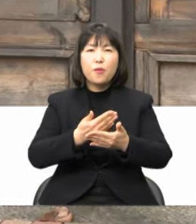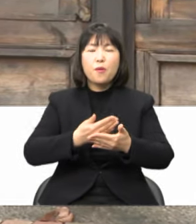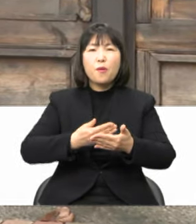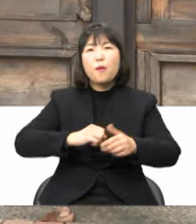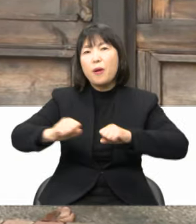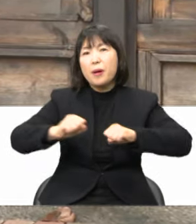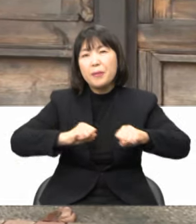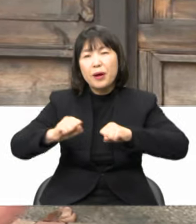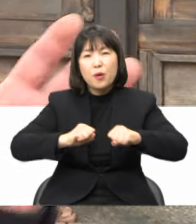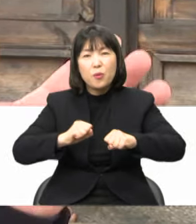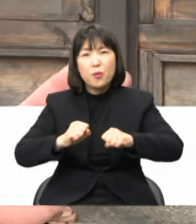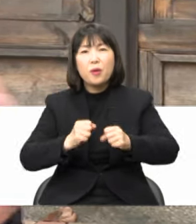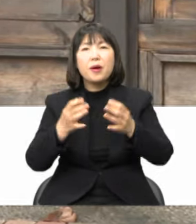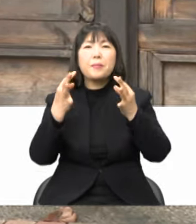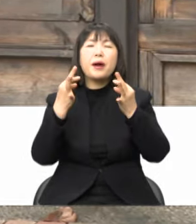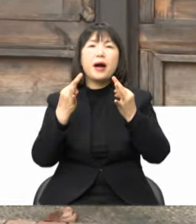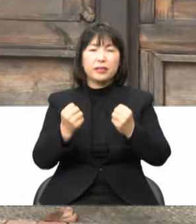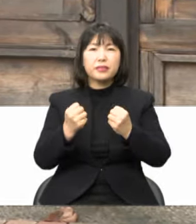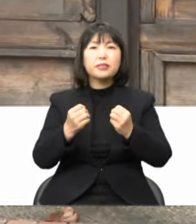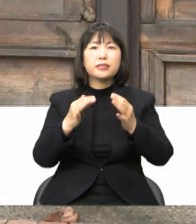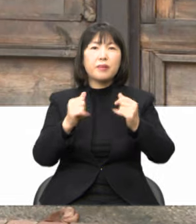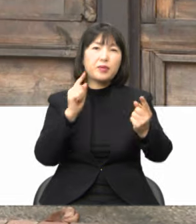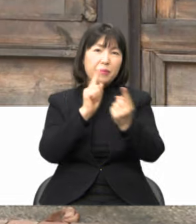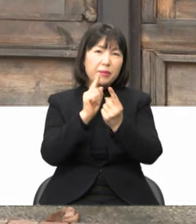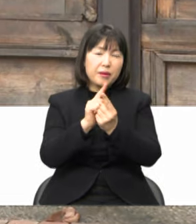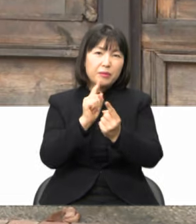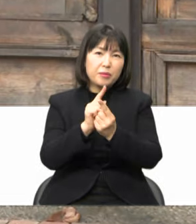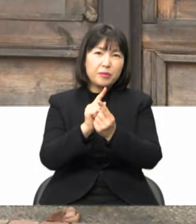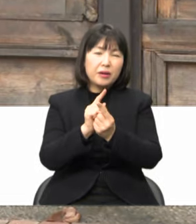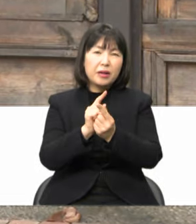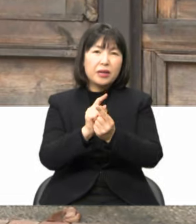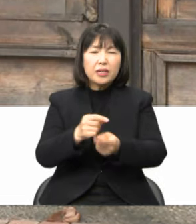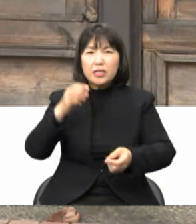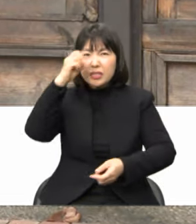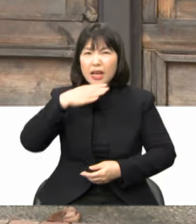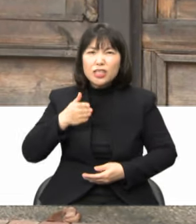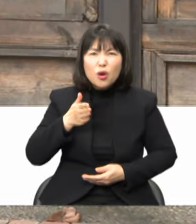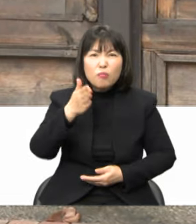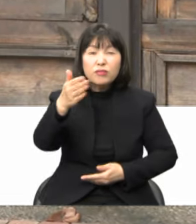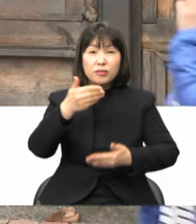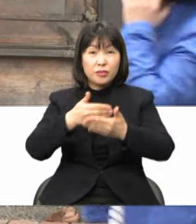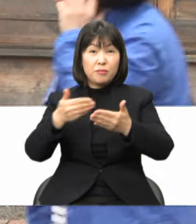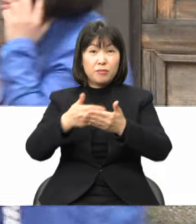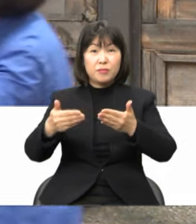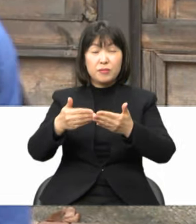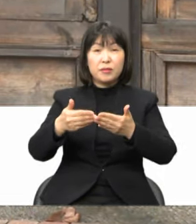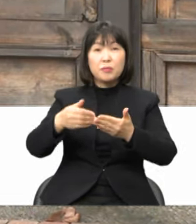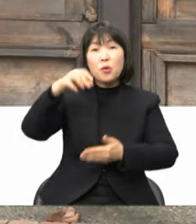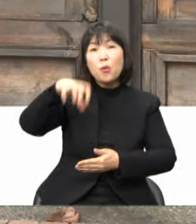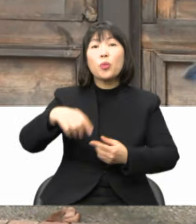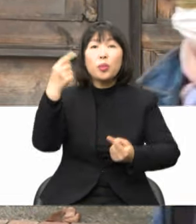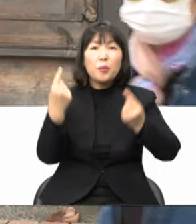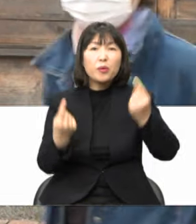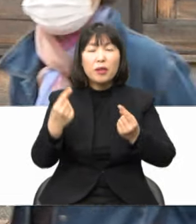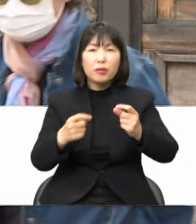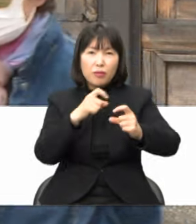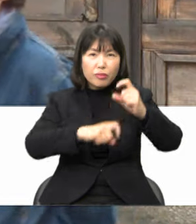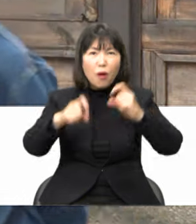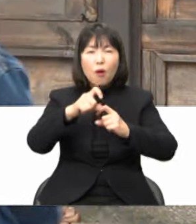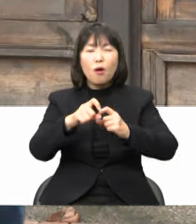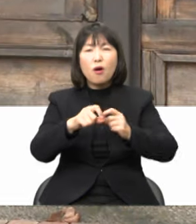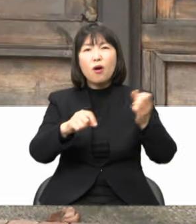일어나는 건가 일반 전문 보다도 더 이렇게 격기 없이 더 가깝게